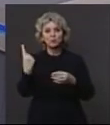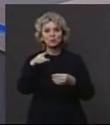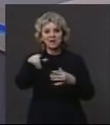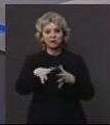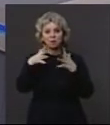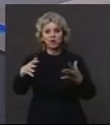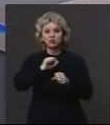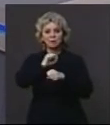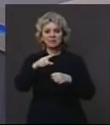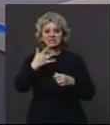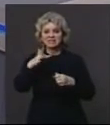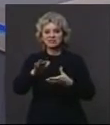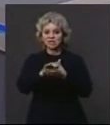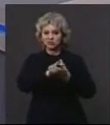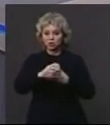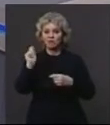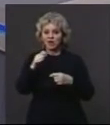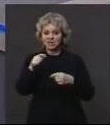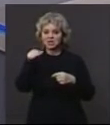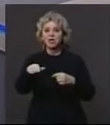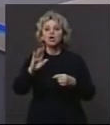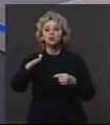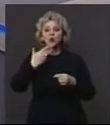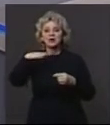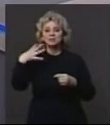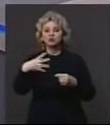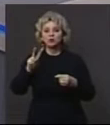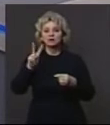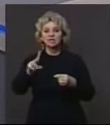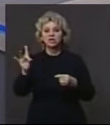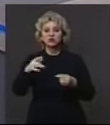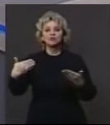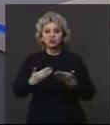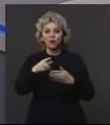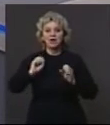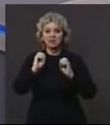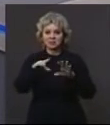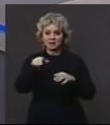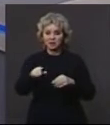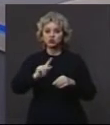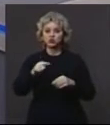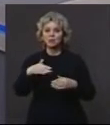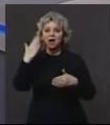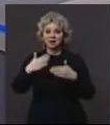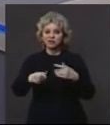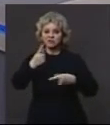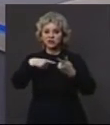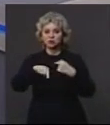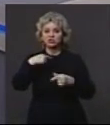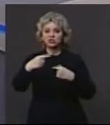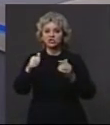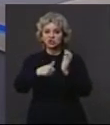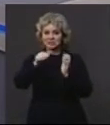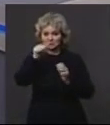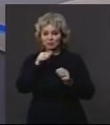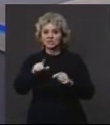первая большая победа Советского Союза в войне. Но летом 42-го Ростов снова пришлось отдать, чтобы окончательно вернуть через